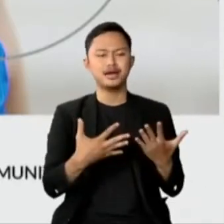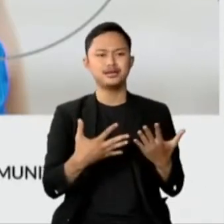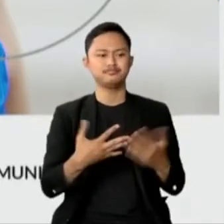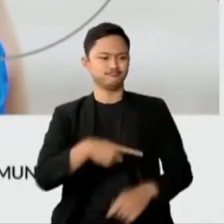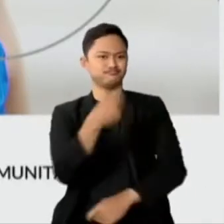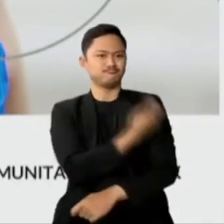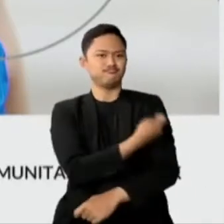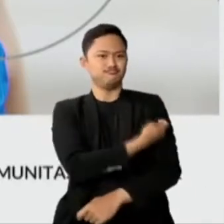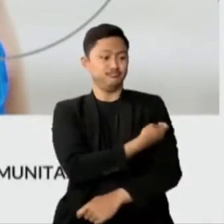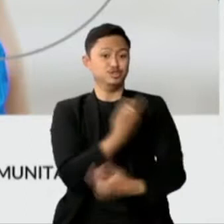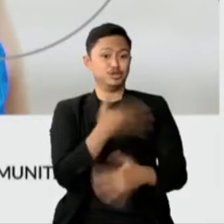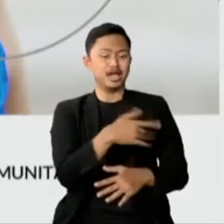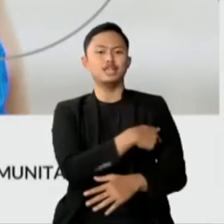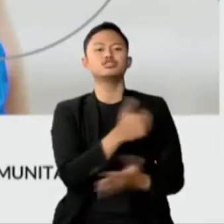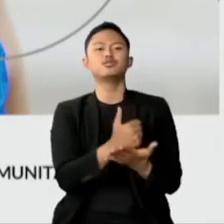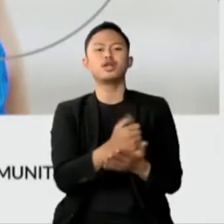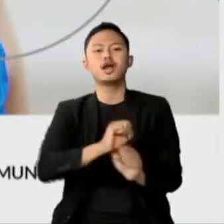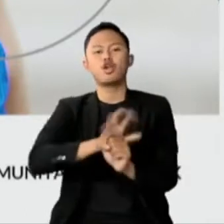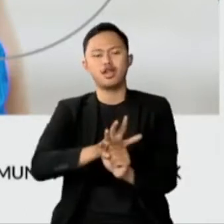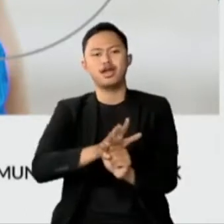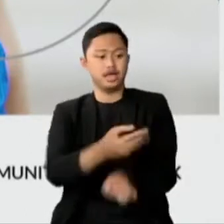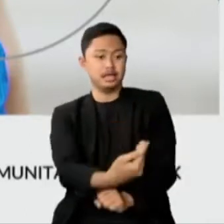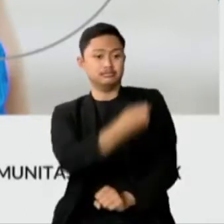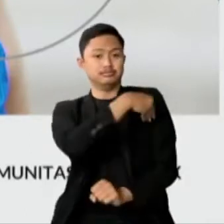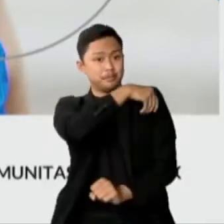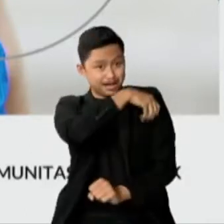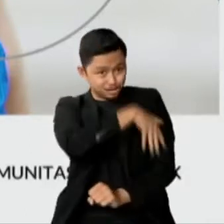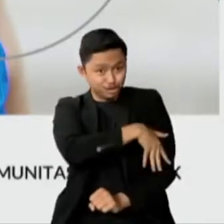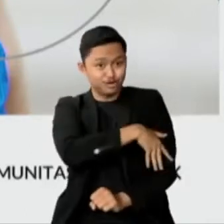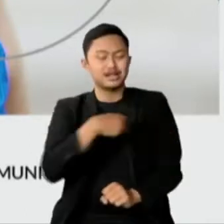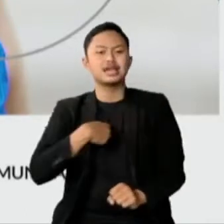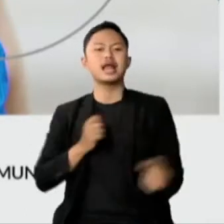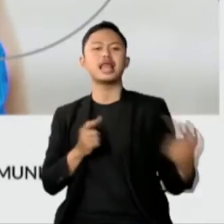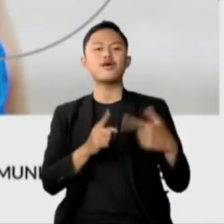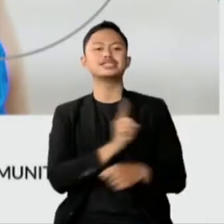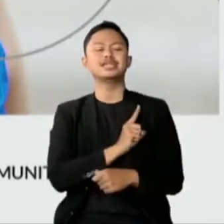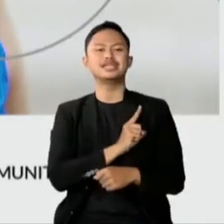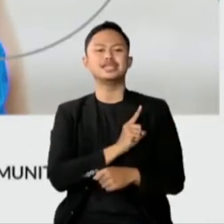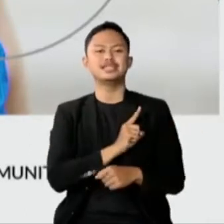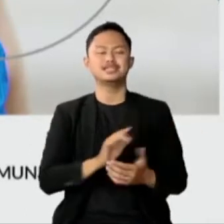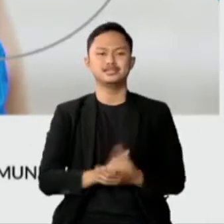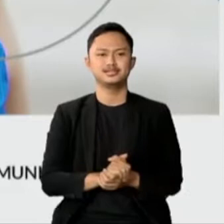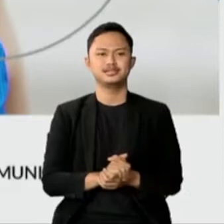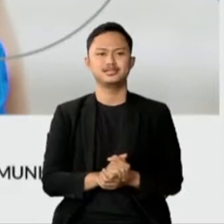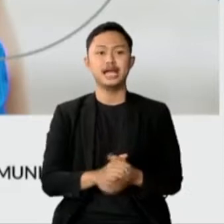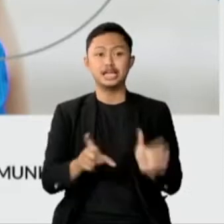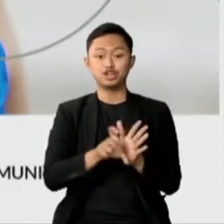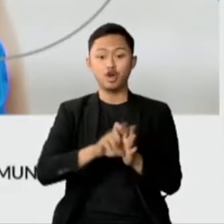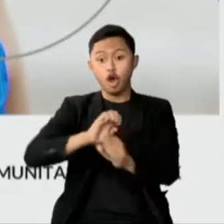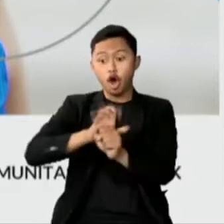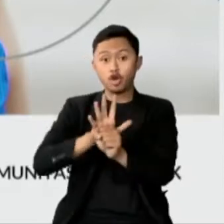terkenal mata takut bantai provokator itu kita berusaha untuk membuat itu sehingga suatu saat kalau sampai komplitnya ke virusnya